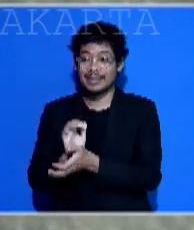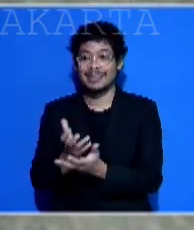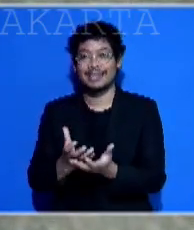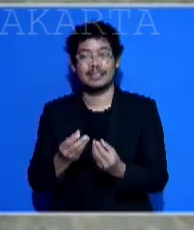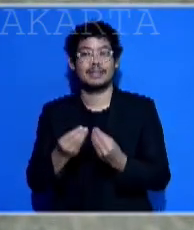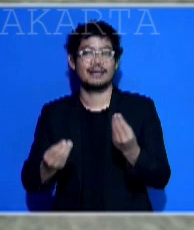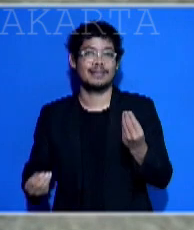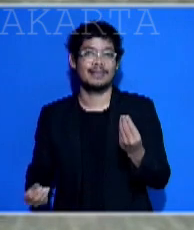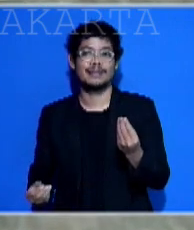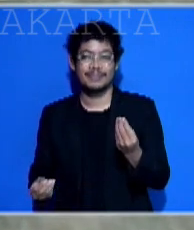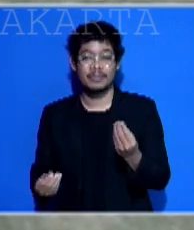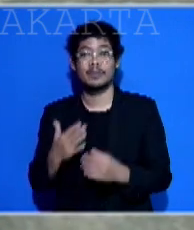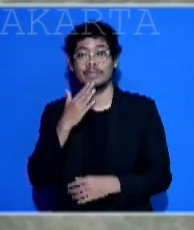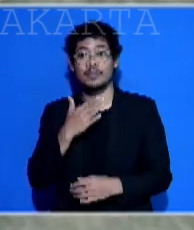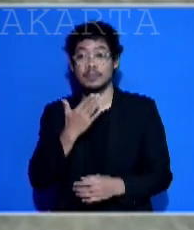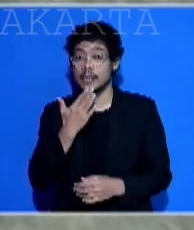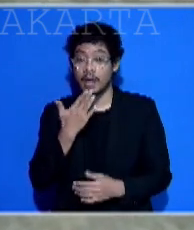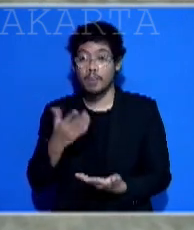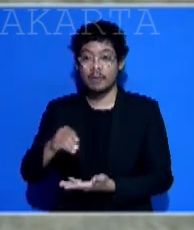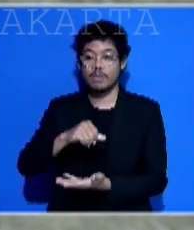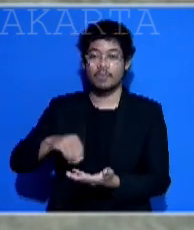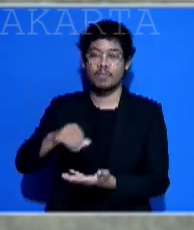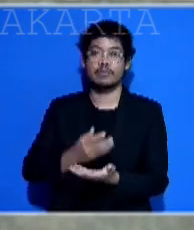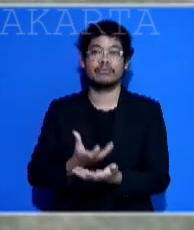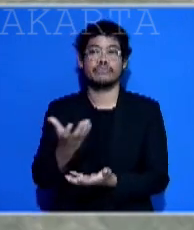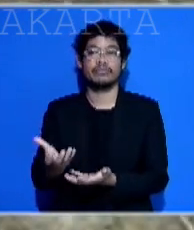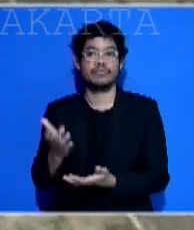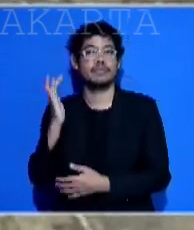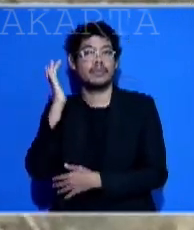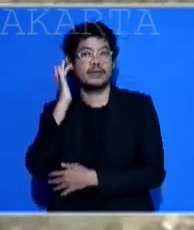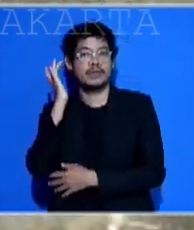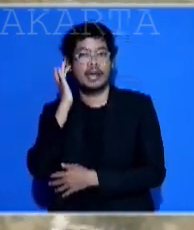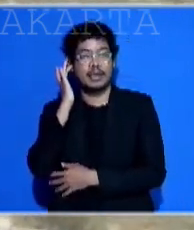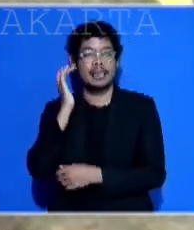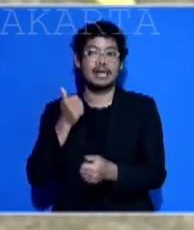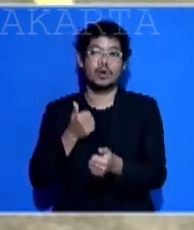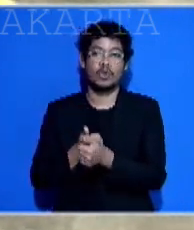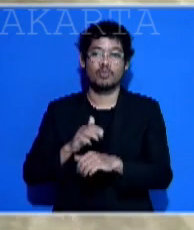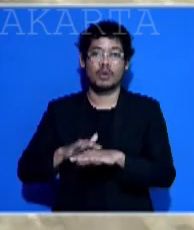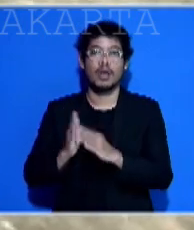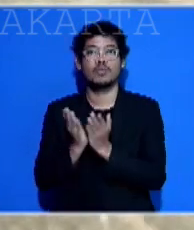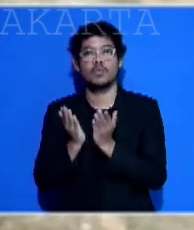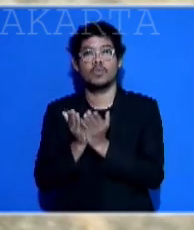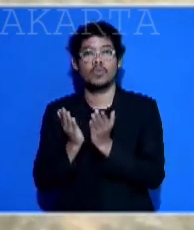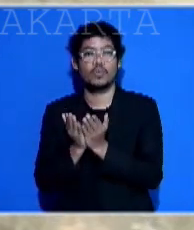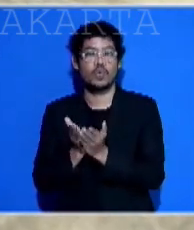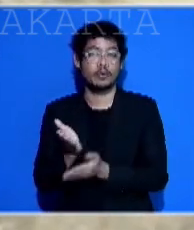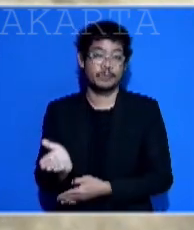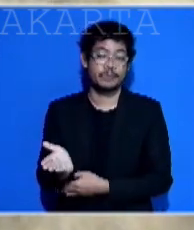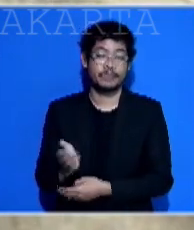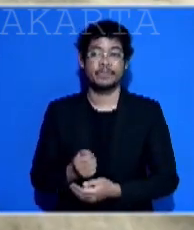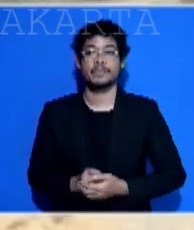asring paring sesajen mliginipun ngepasi dipun adani upacara adat rasulan. Ing tembing ajengipun papan menika badhe dipun